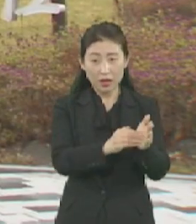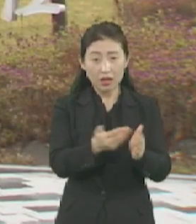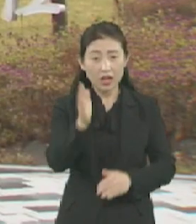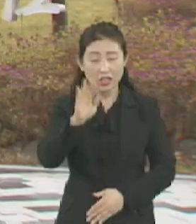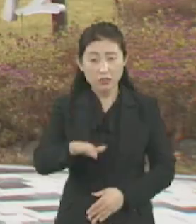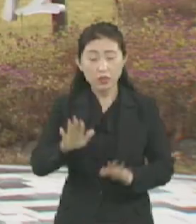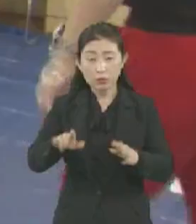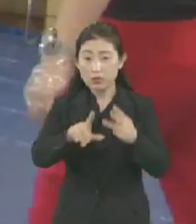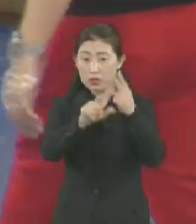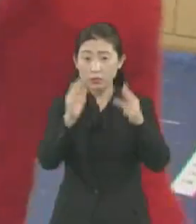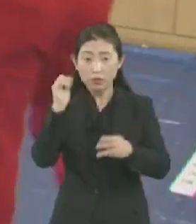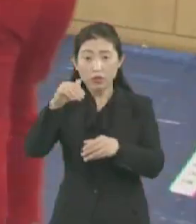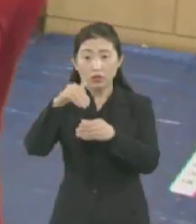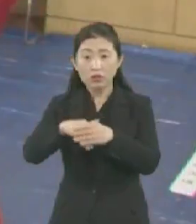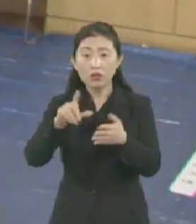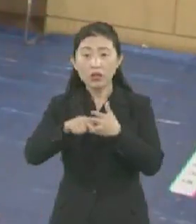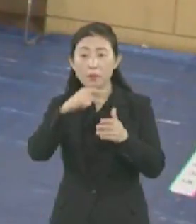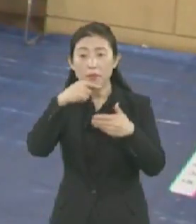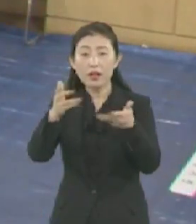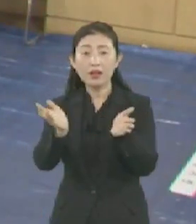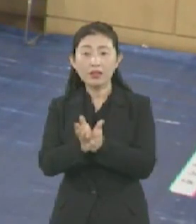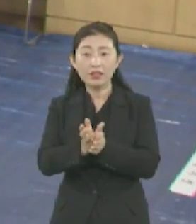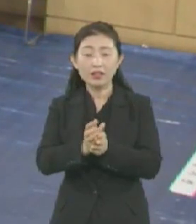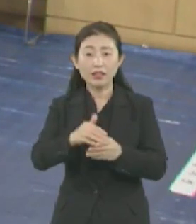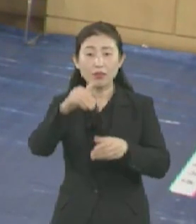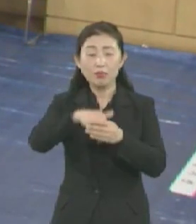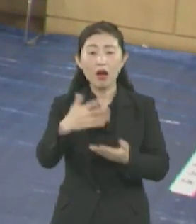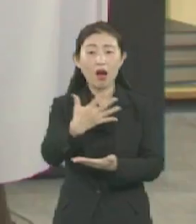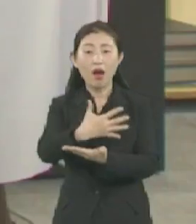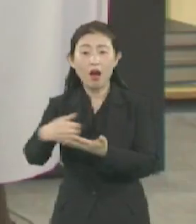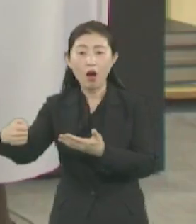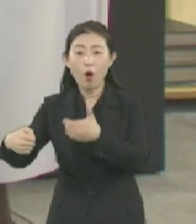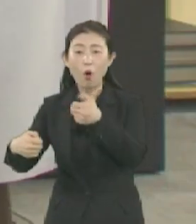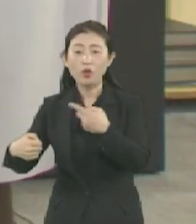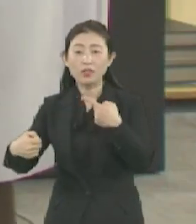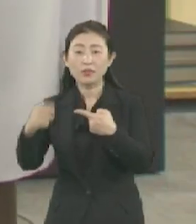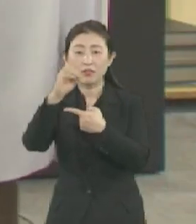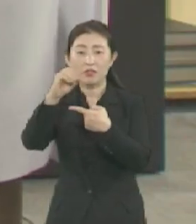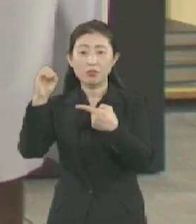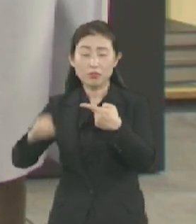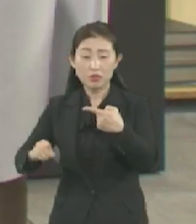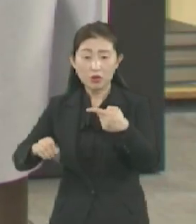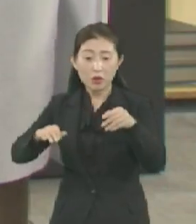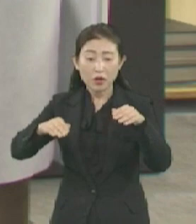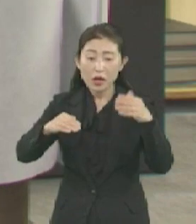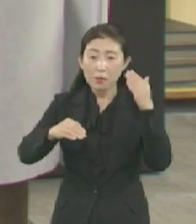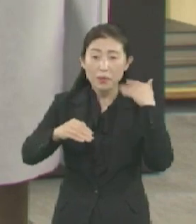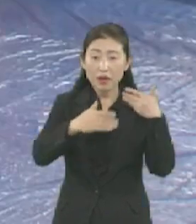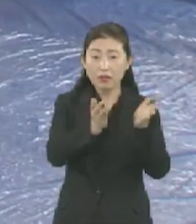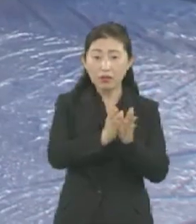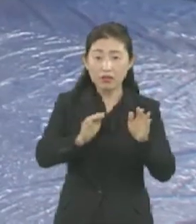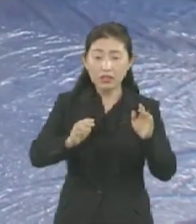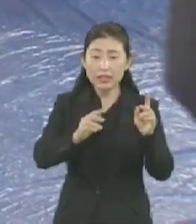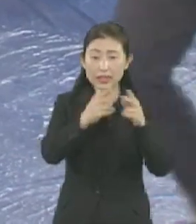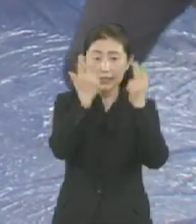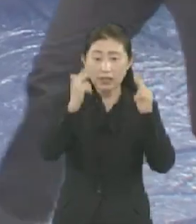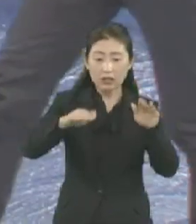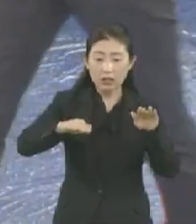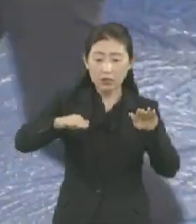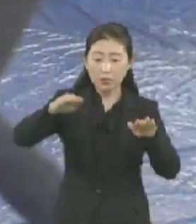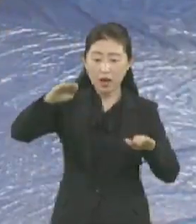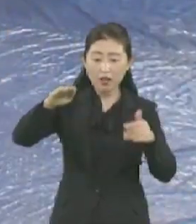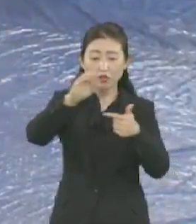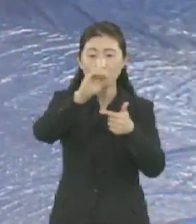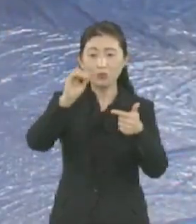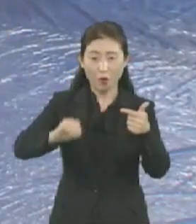하지만 이번 3월 대해서는 국내 임 윤석열 후보가 투표일 50 1.08% 로 이재명 후보를 6% 포인트